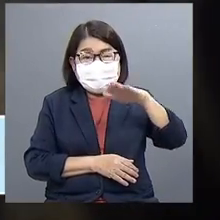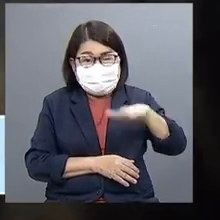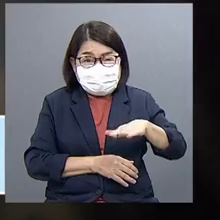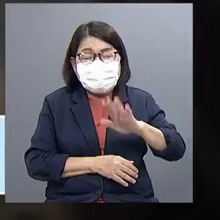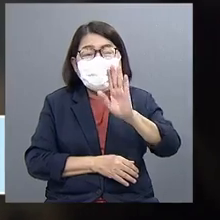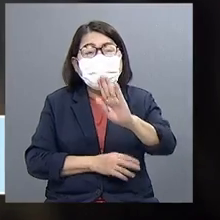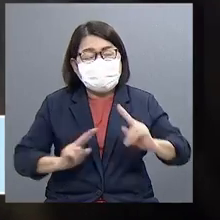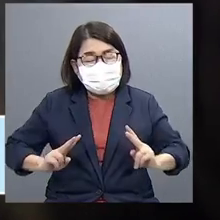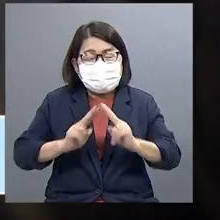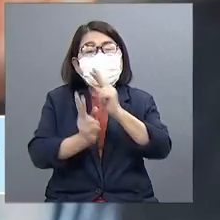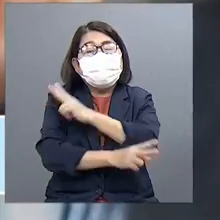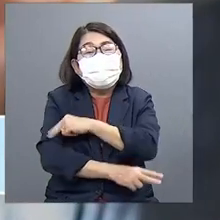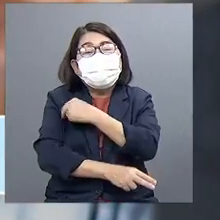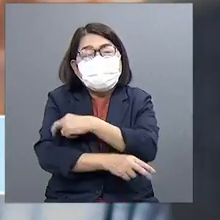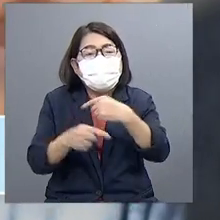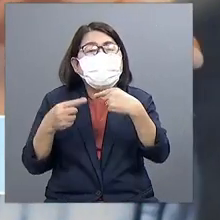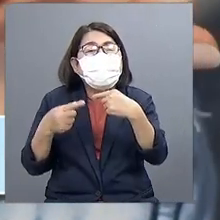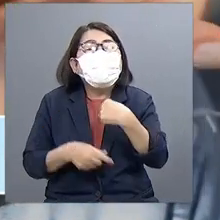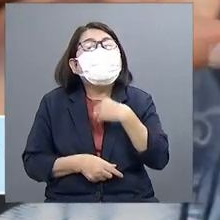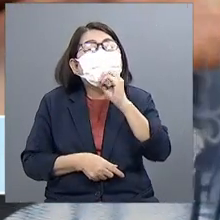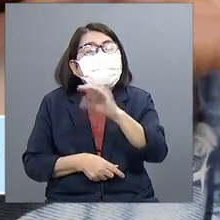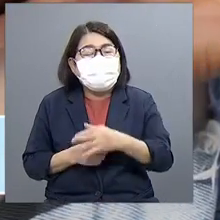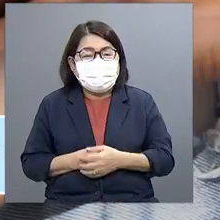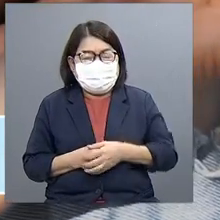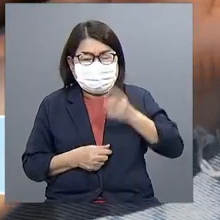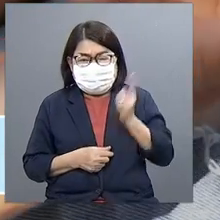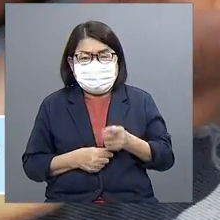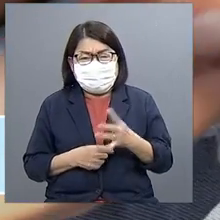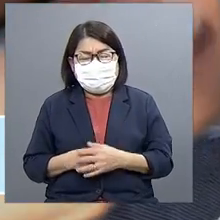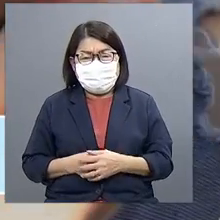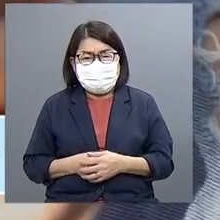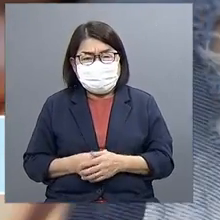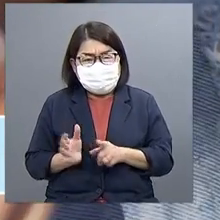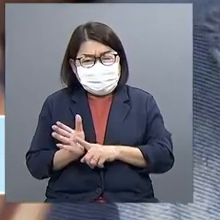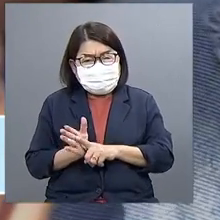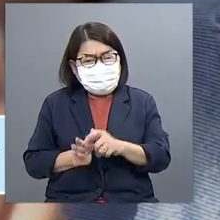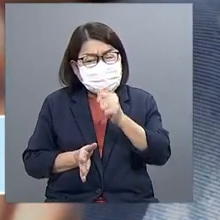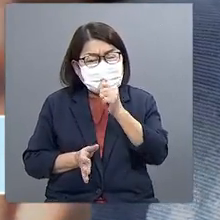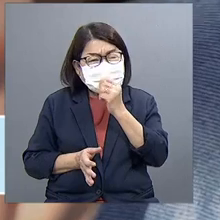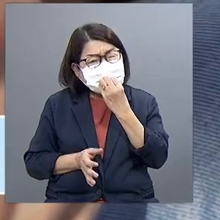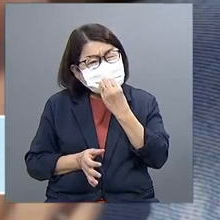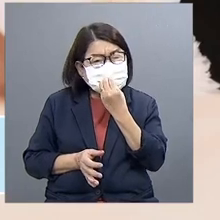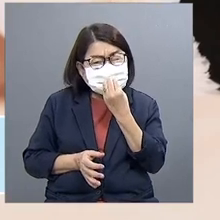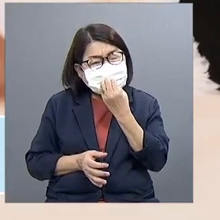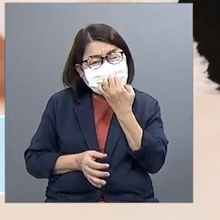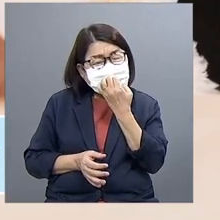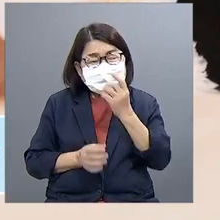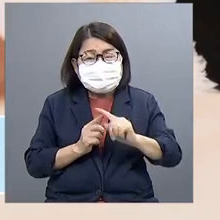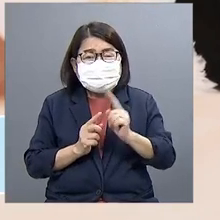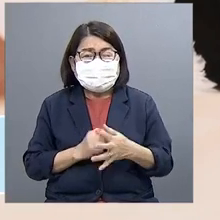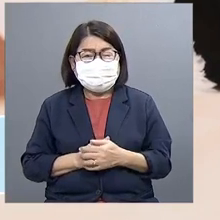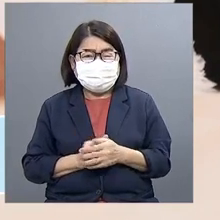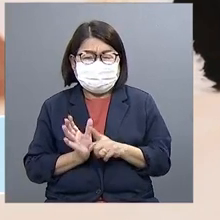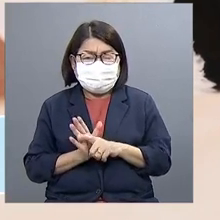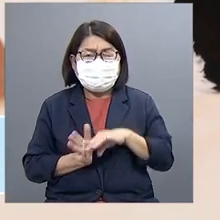เลยค่ะเรื่องนี้ไม่เป็นความจริงค่ะ มันจะมีแต่เชื้อโรคหรือเปล่าล่ะไปกัดเล็บดูดนิ้วเนี่ยใช่ไหม น่าสิพี่ต๊อบ ไม่น่าจะได้ภูมิคุ้มกันหรอกครับ